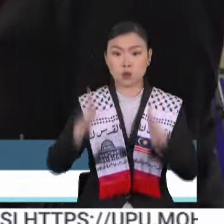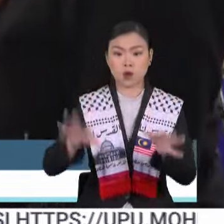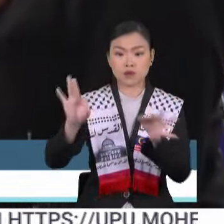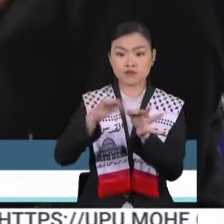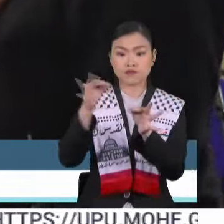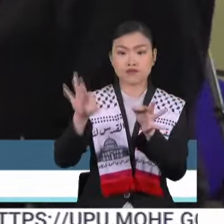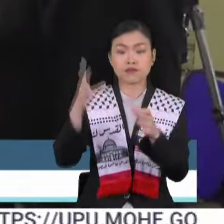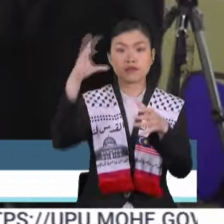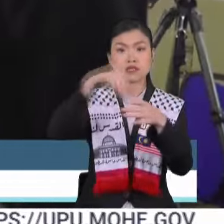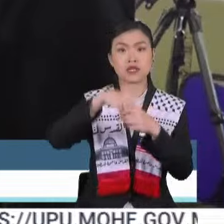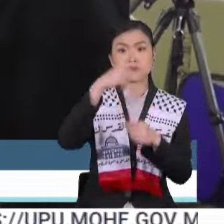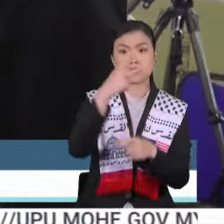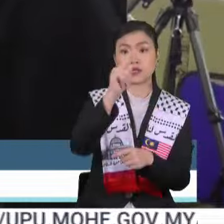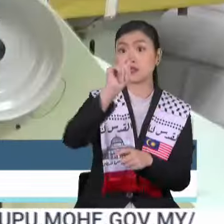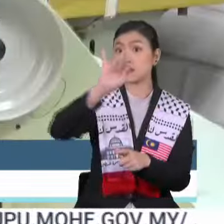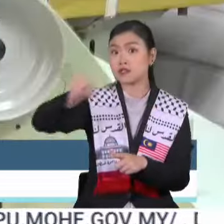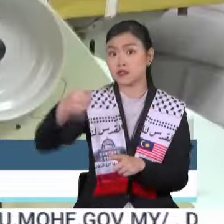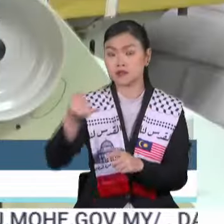dalam KTJ.